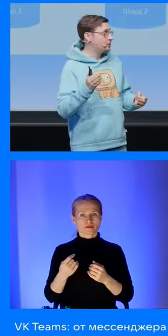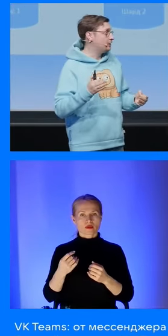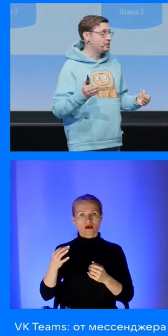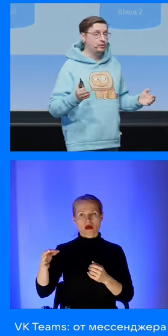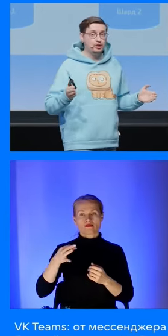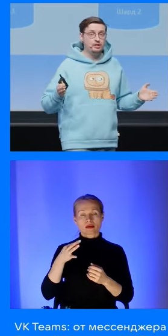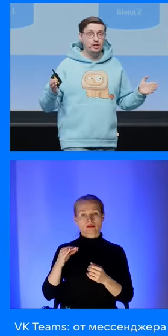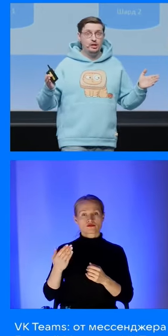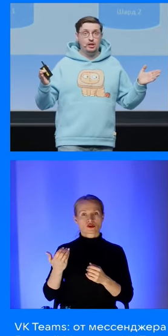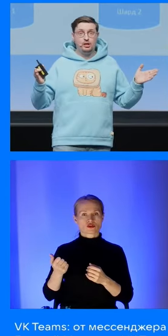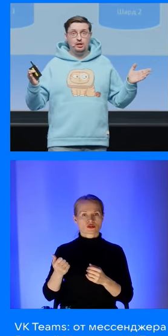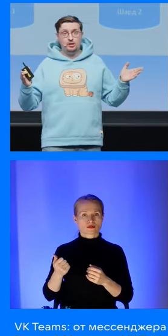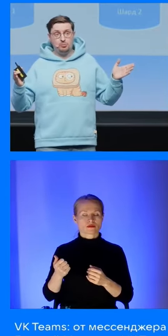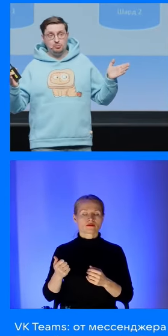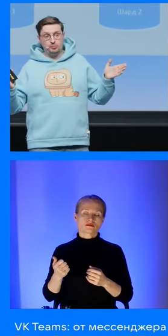то, соответственно, у нас…